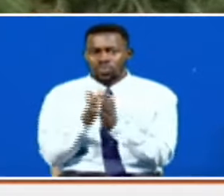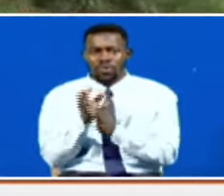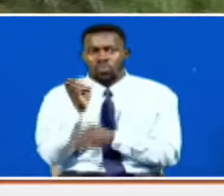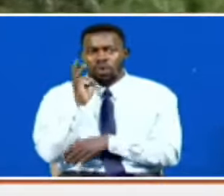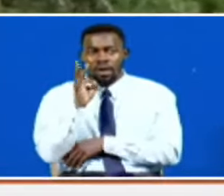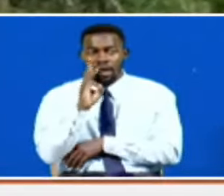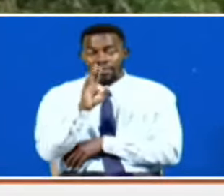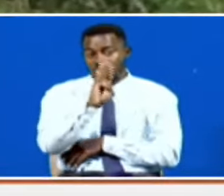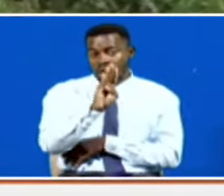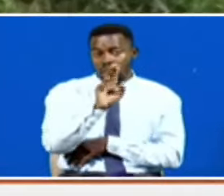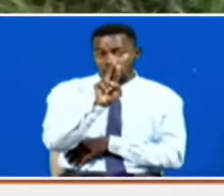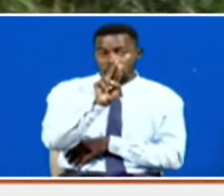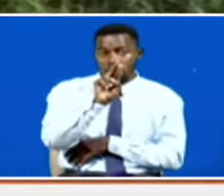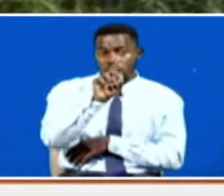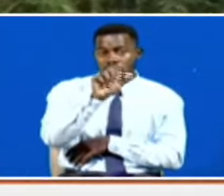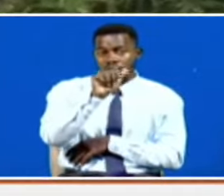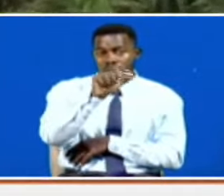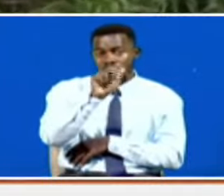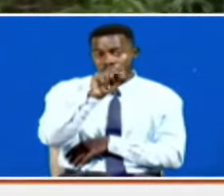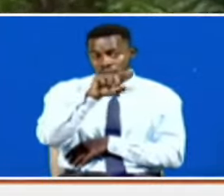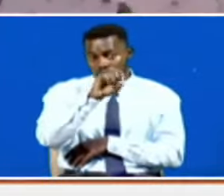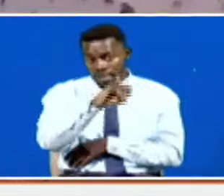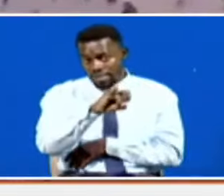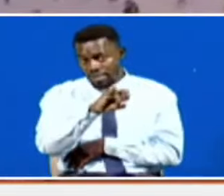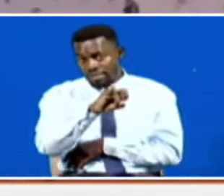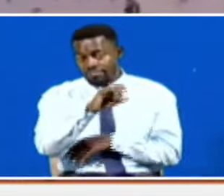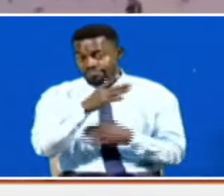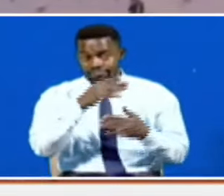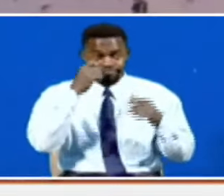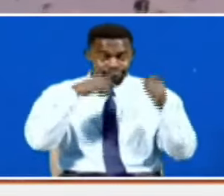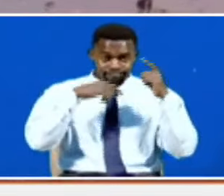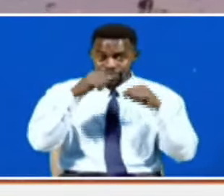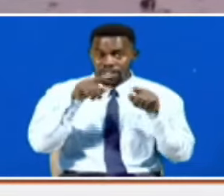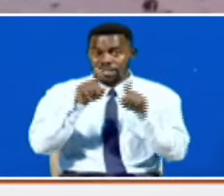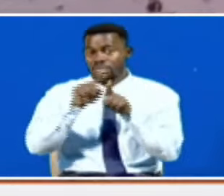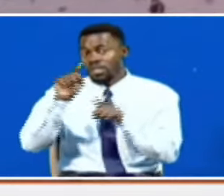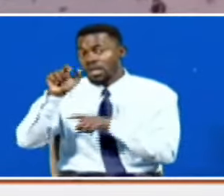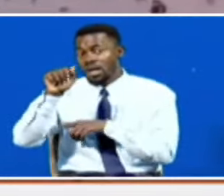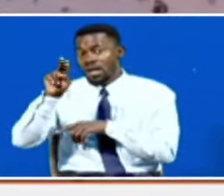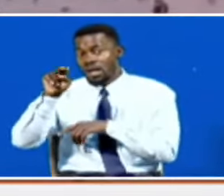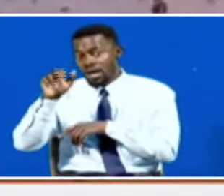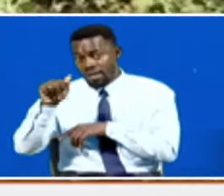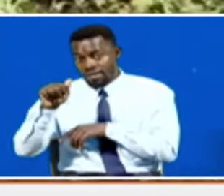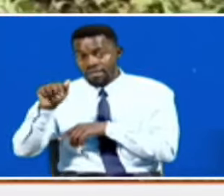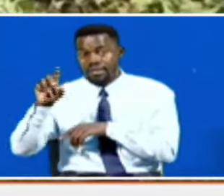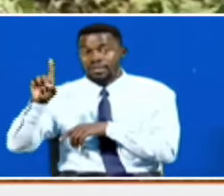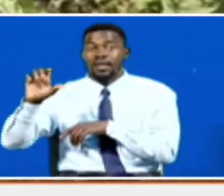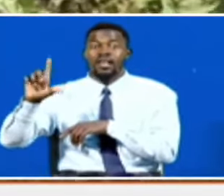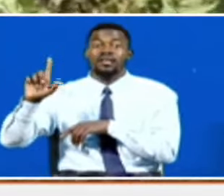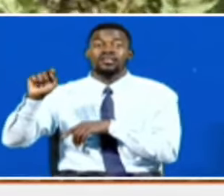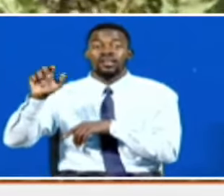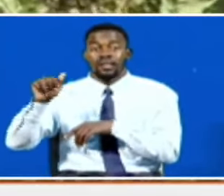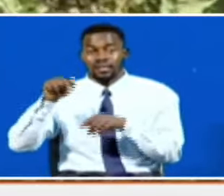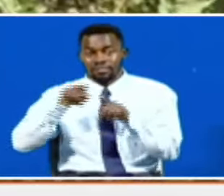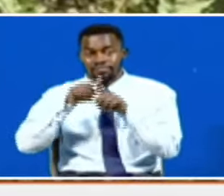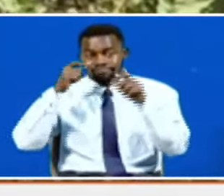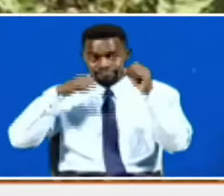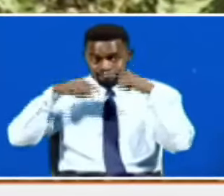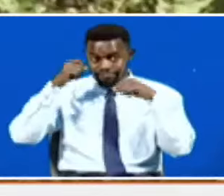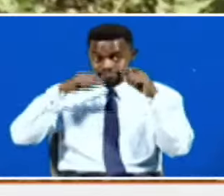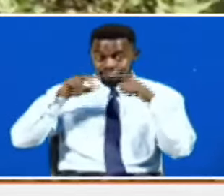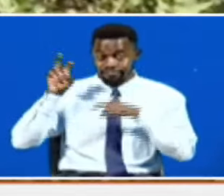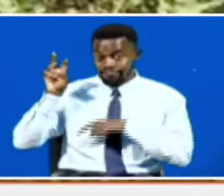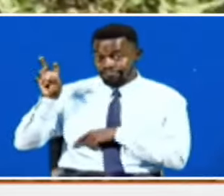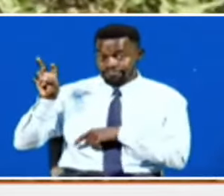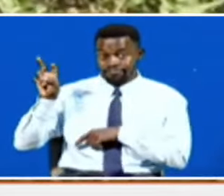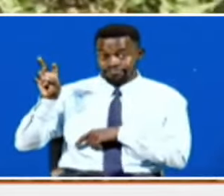Budalangi wanaposononeka, Tana Delta wanalia. Kilimo na biashara ya tikiti maji hapa ndio uti wa mgongo, na